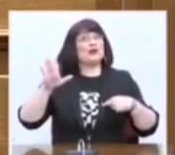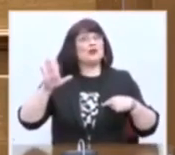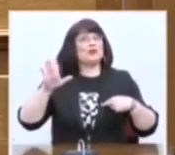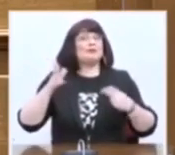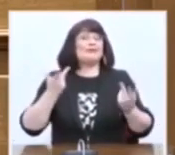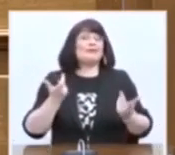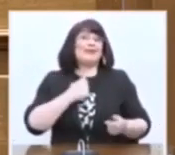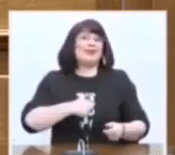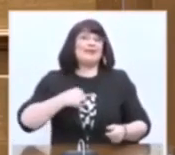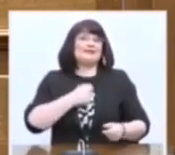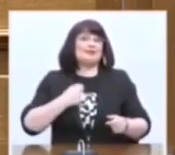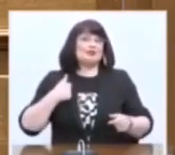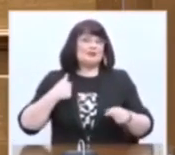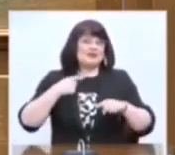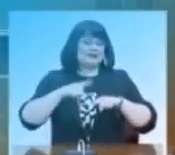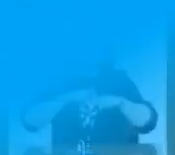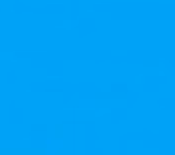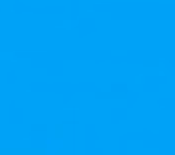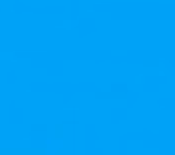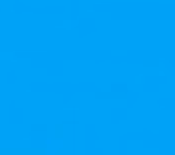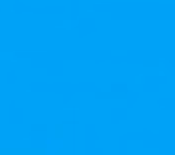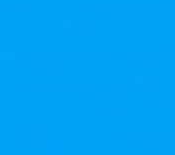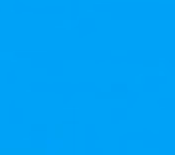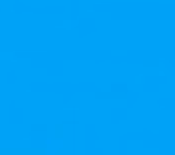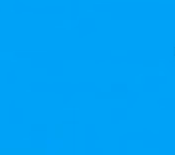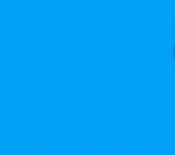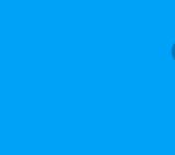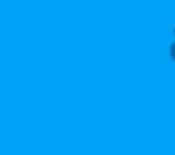η ελληνική λύση διαβάζει. Διαβάζει, ξέρει, γνωρίζει.